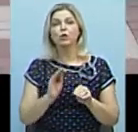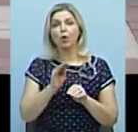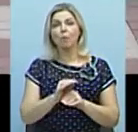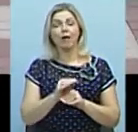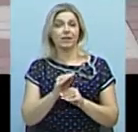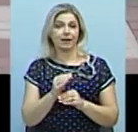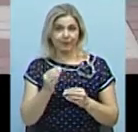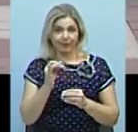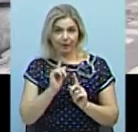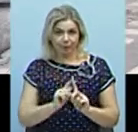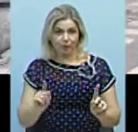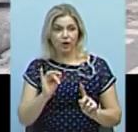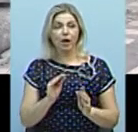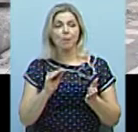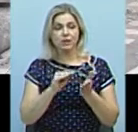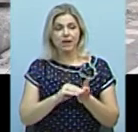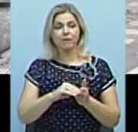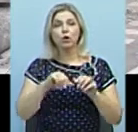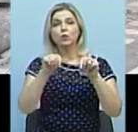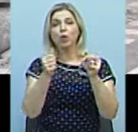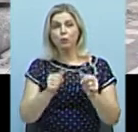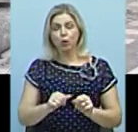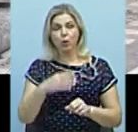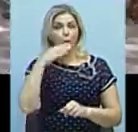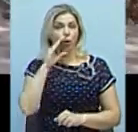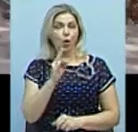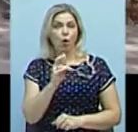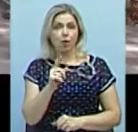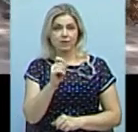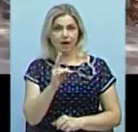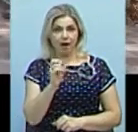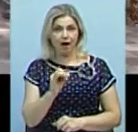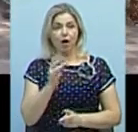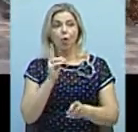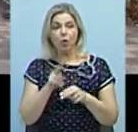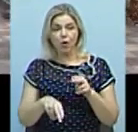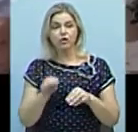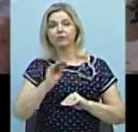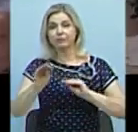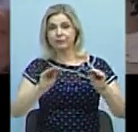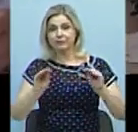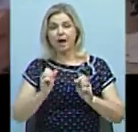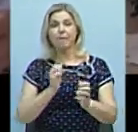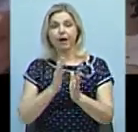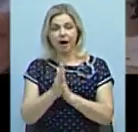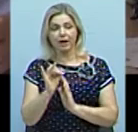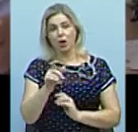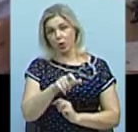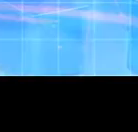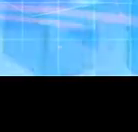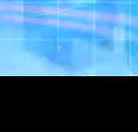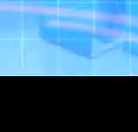і поставити туди скульптуру козака. Закінчаться роботи по реконструкції нашого скверу, і городяни зможуть його побачити в повному